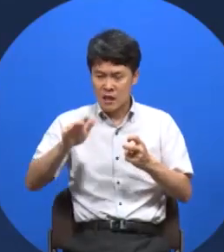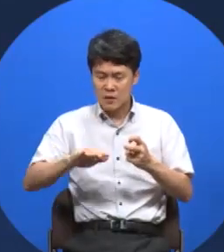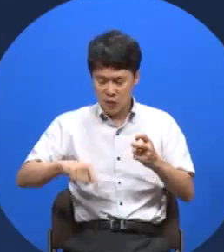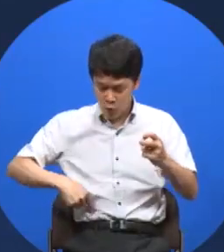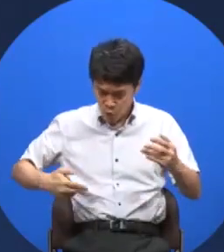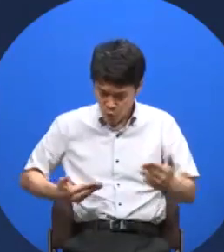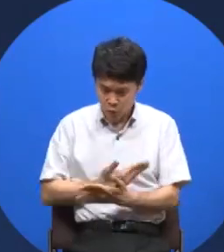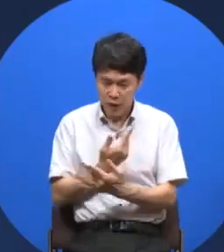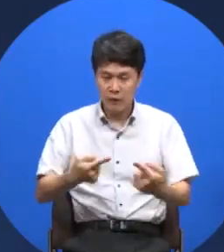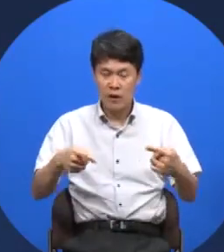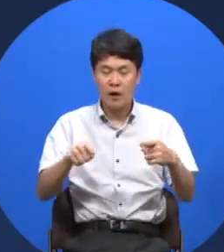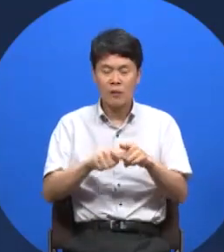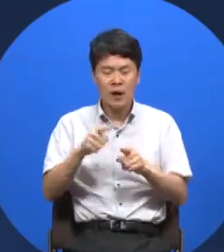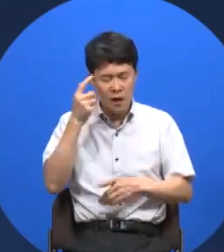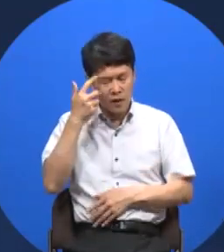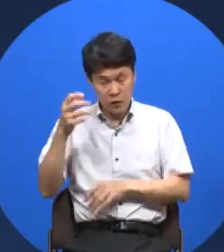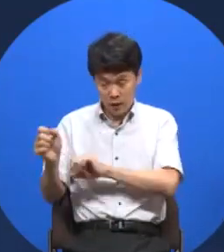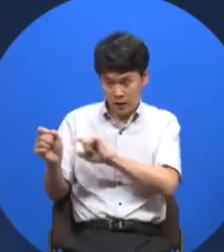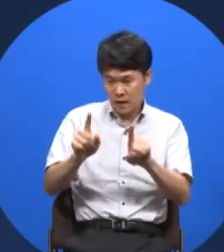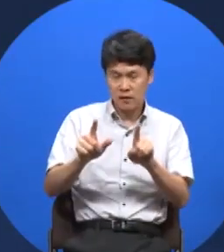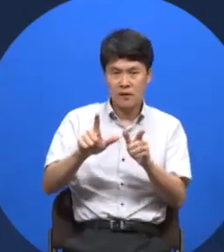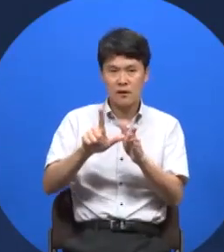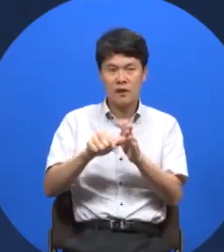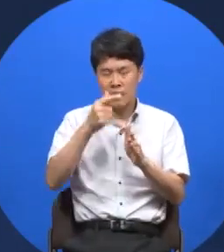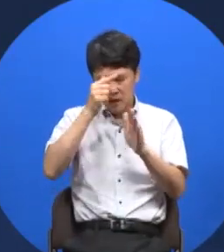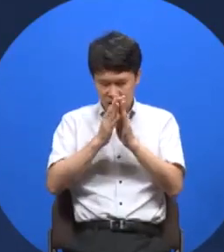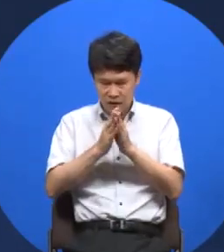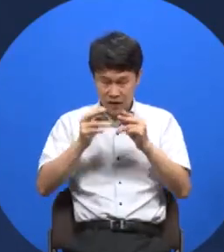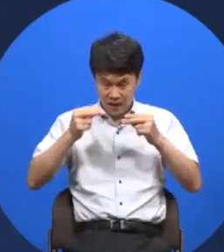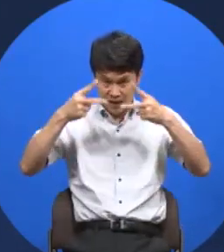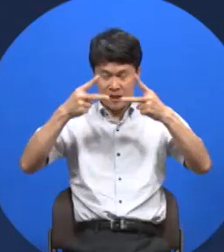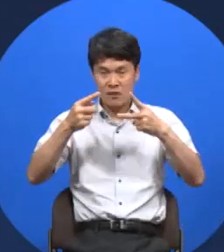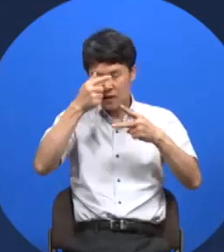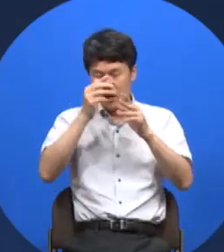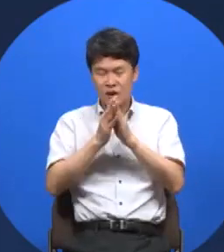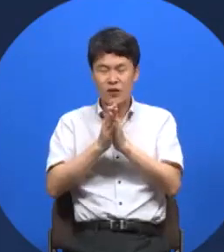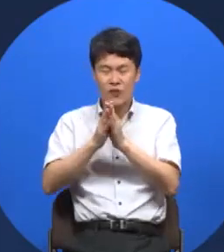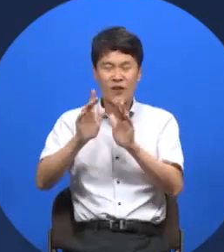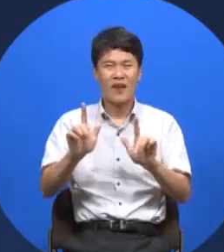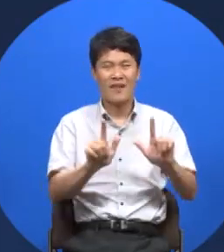영혼이 살아나자 기도가 깨어나고 기도가